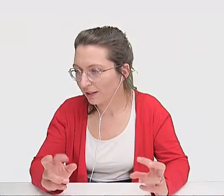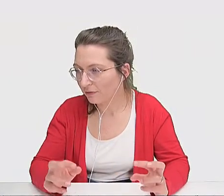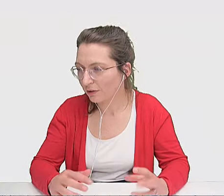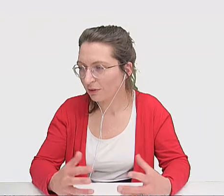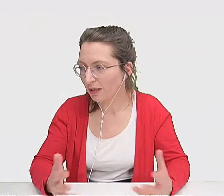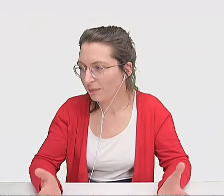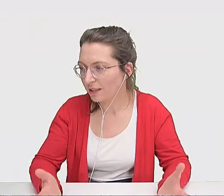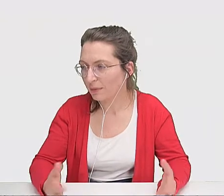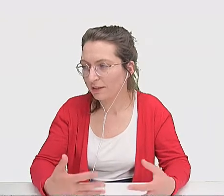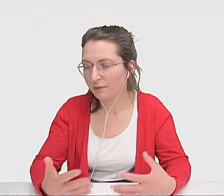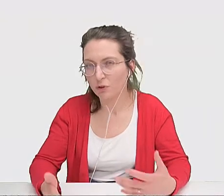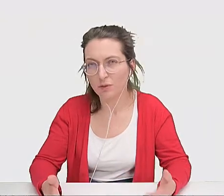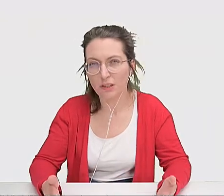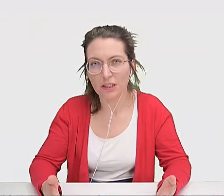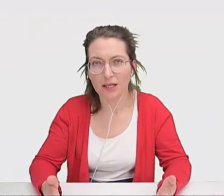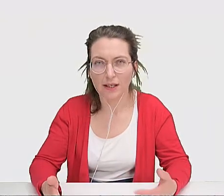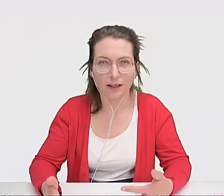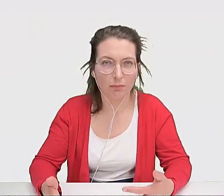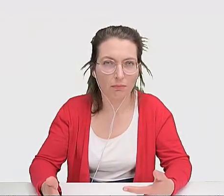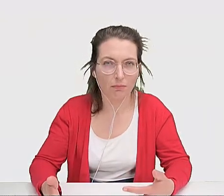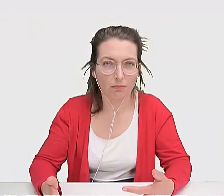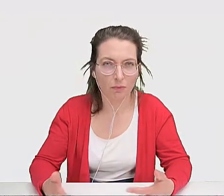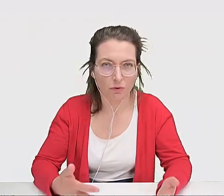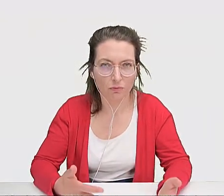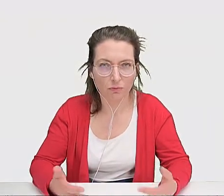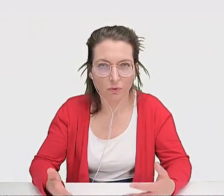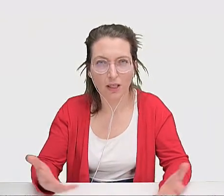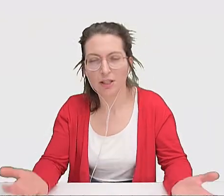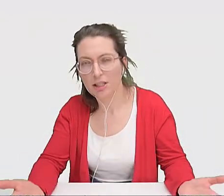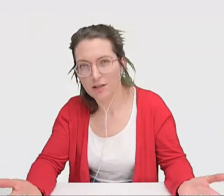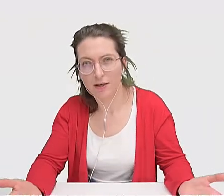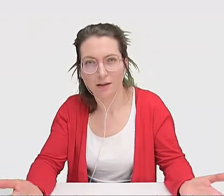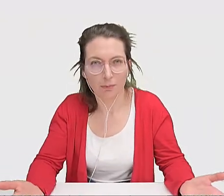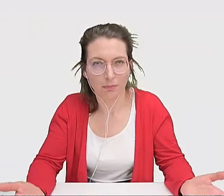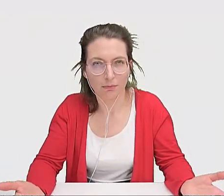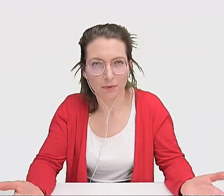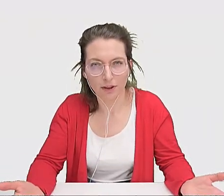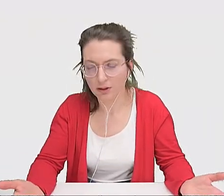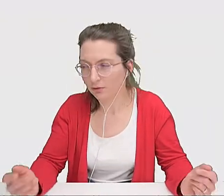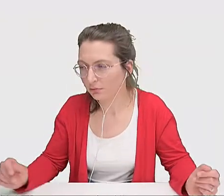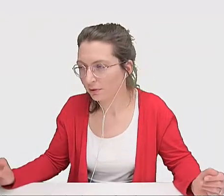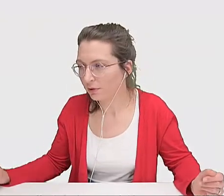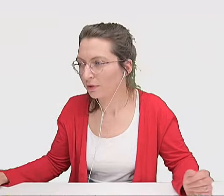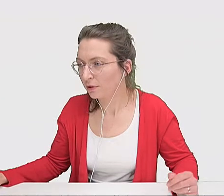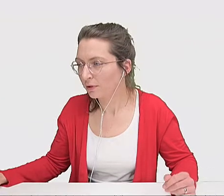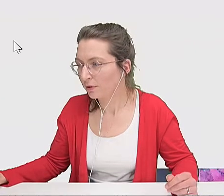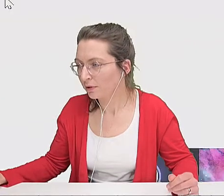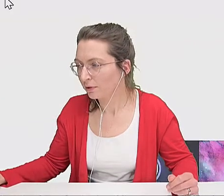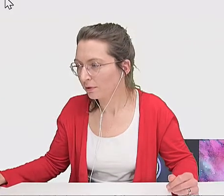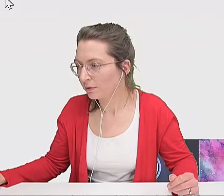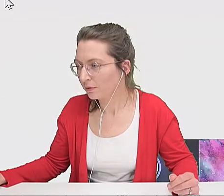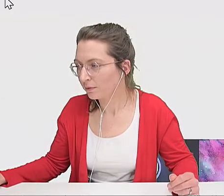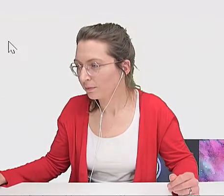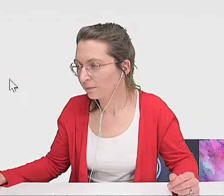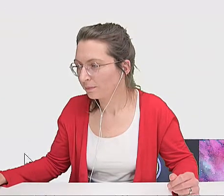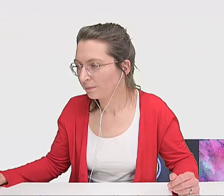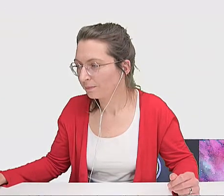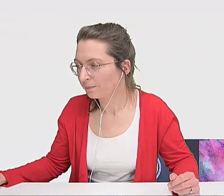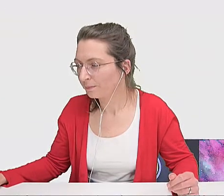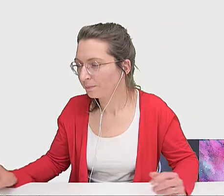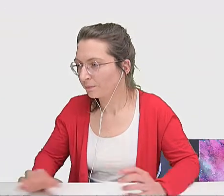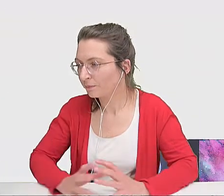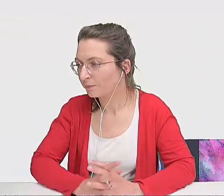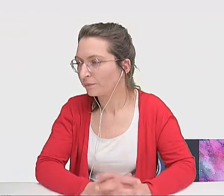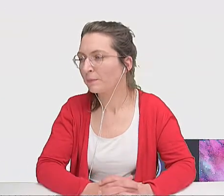dann ähnlich wie auf einem Arbeitsblatt bestimmte Dinge eingeben muss. Nur halt digital eben. Richtig? Genau, der Biber, der läuft immer